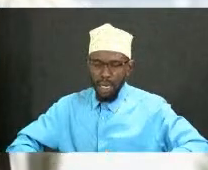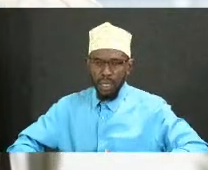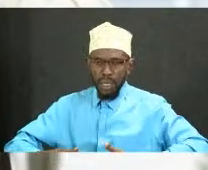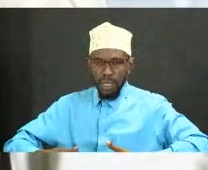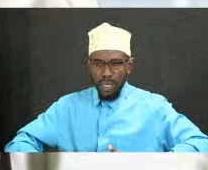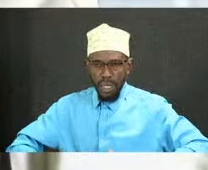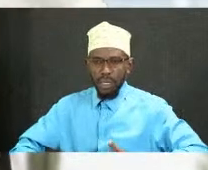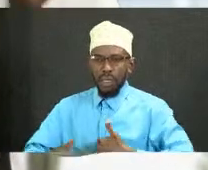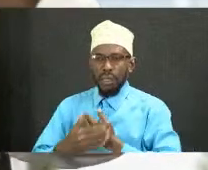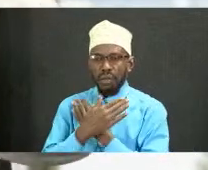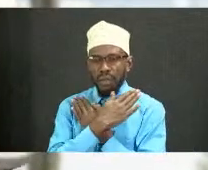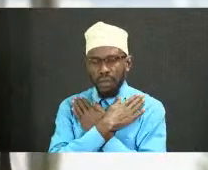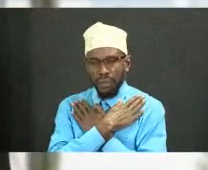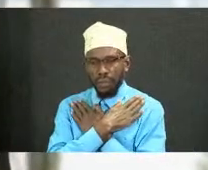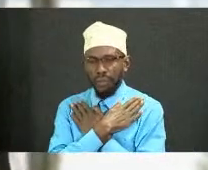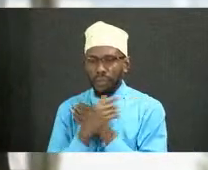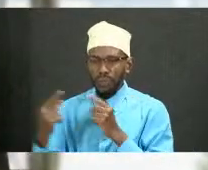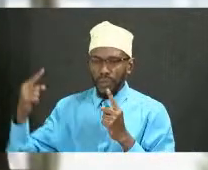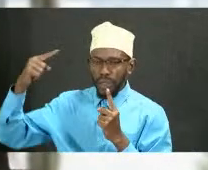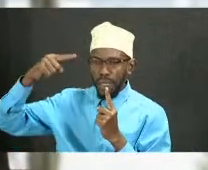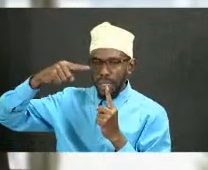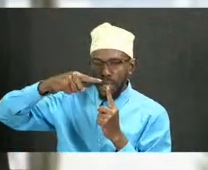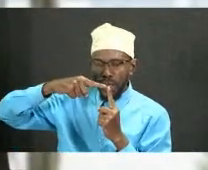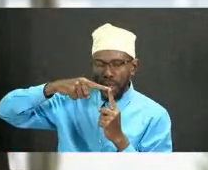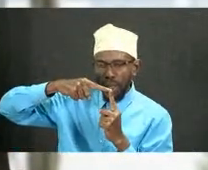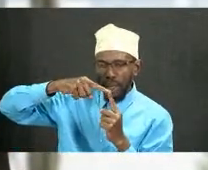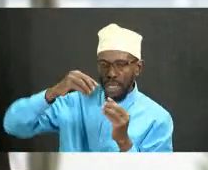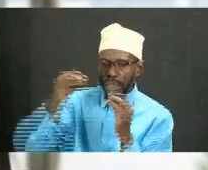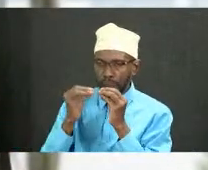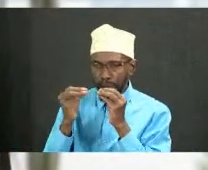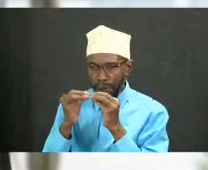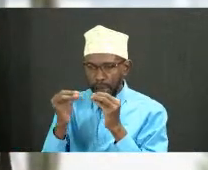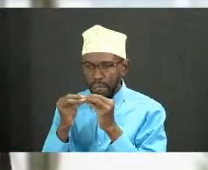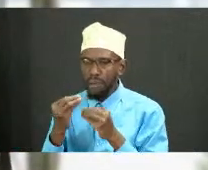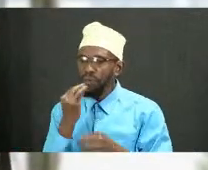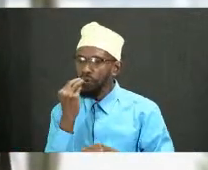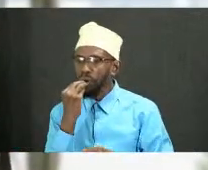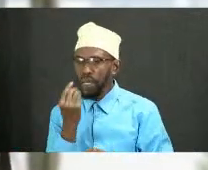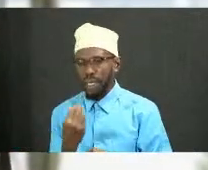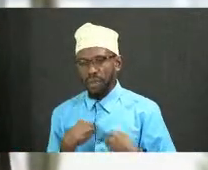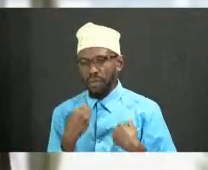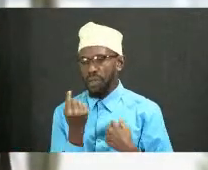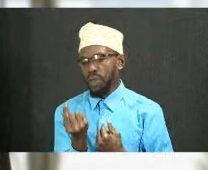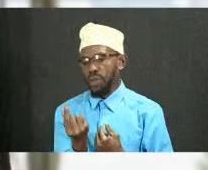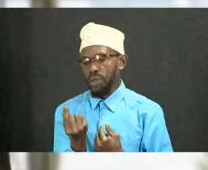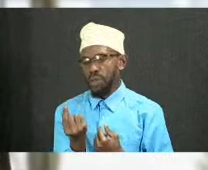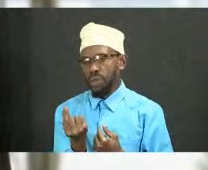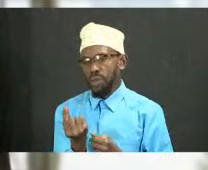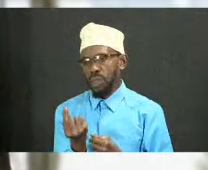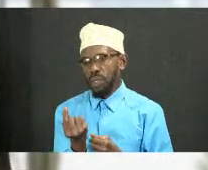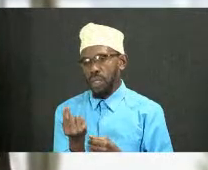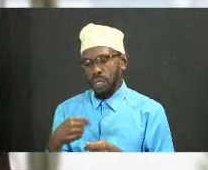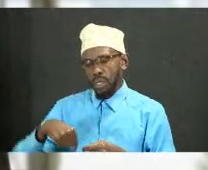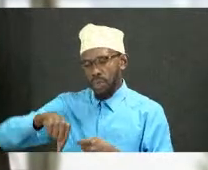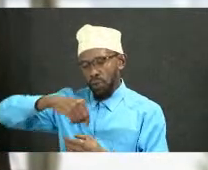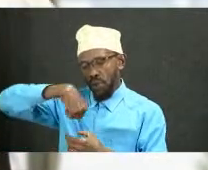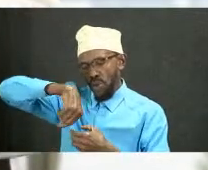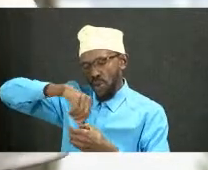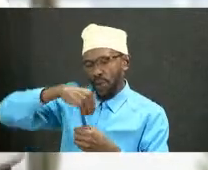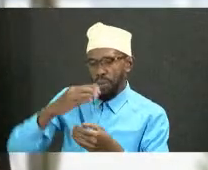njaa. Masahaba walikuwa hivyo mpaka wanakutana mahali pengine mtu yuko na chakula kidogo ndio